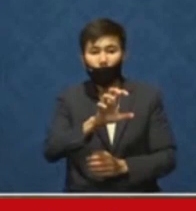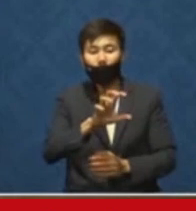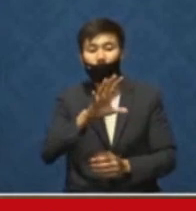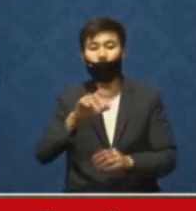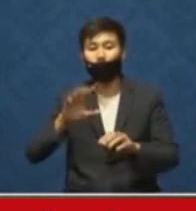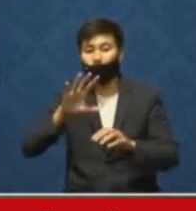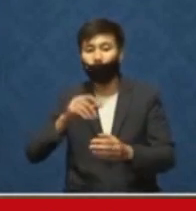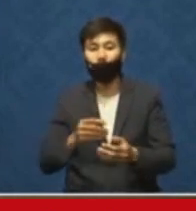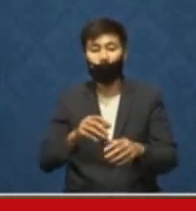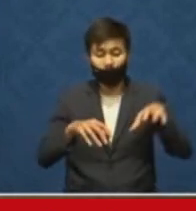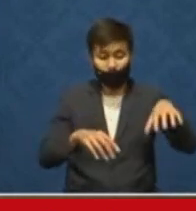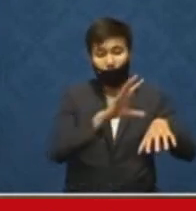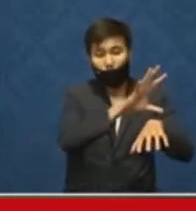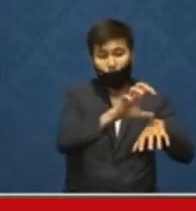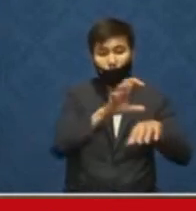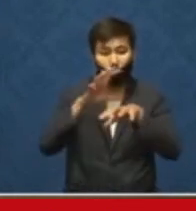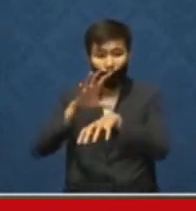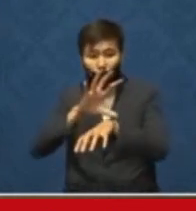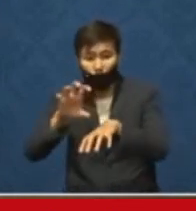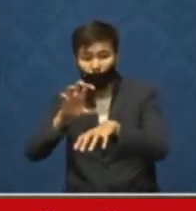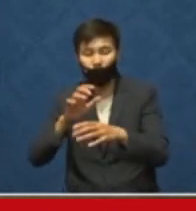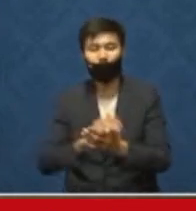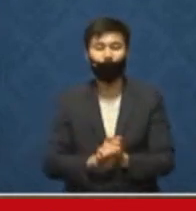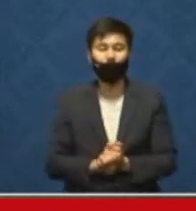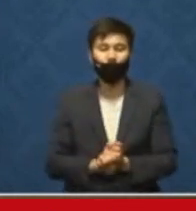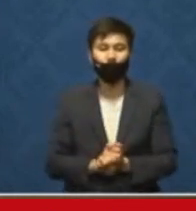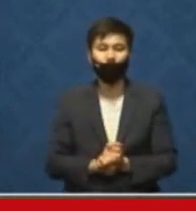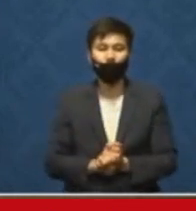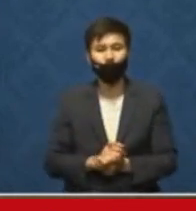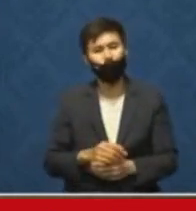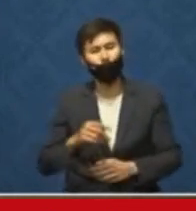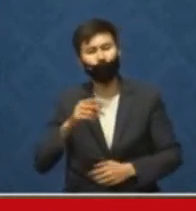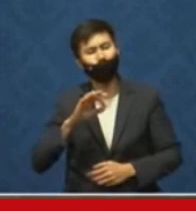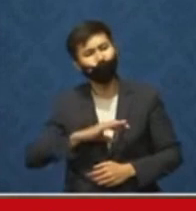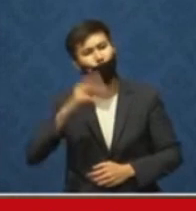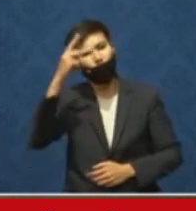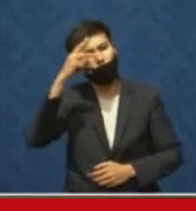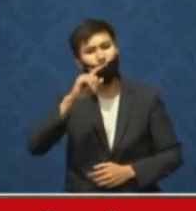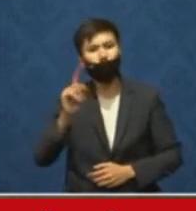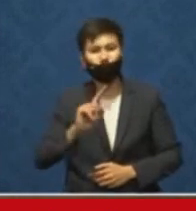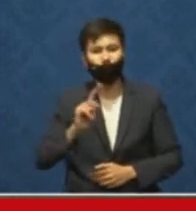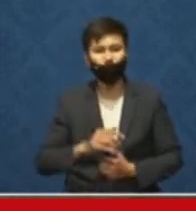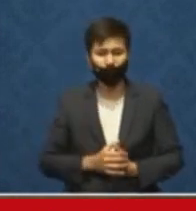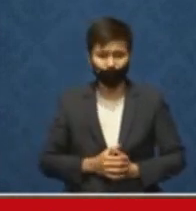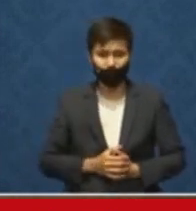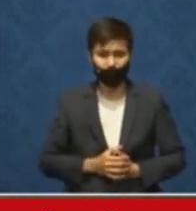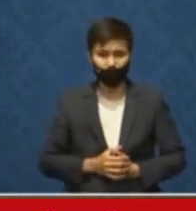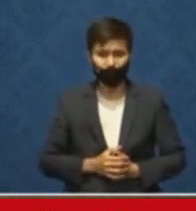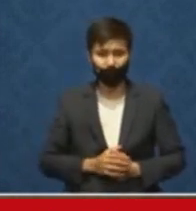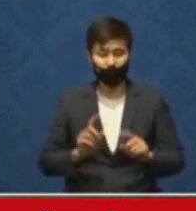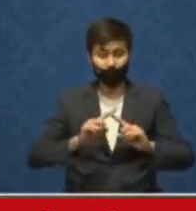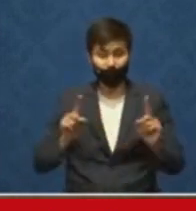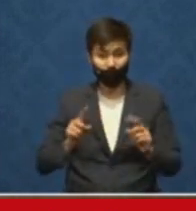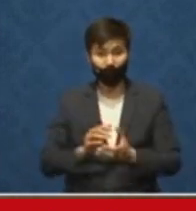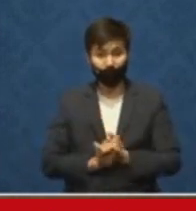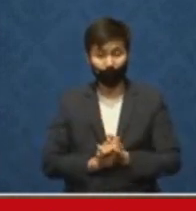ทำไปตามมหาวิทยาลัยต่างๆมหาวิทยาลัยบางหา 500ล้านห้าร้อยล้านห้าร้อยล้านว่าแล้ว